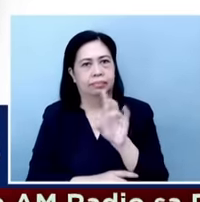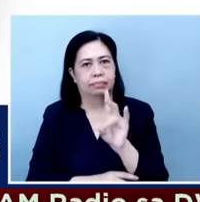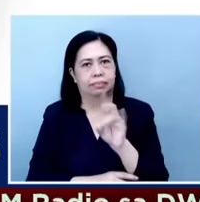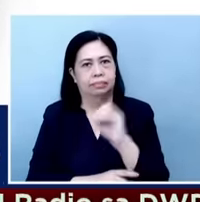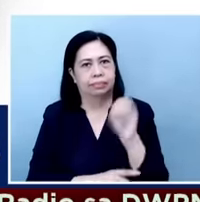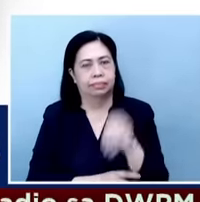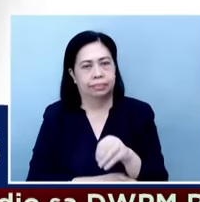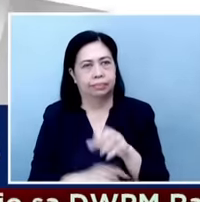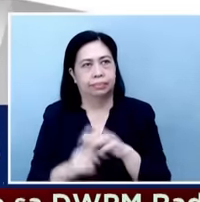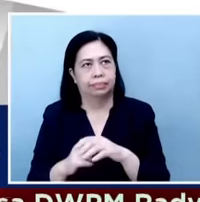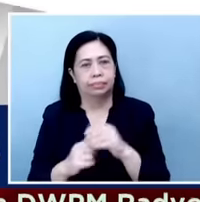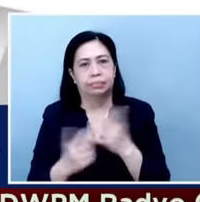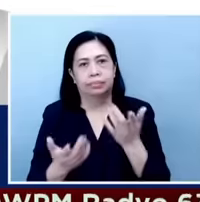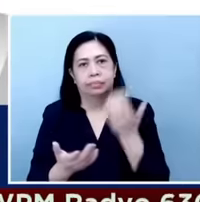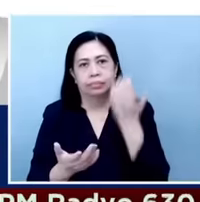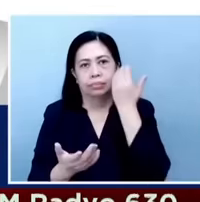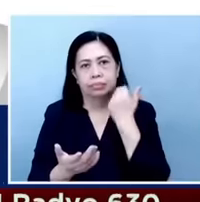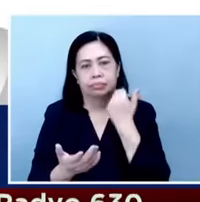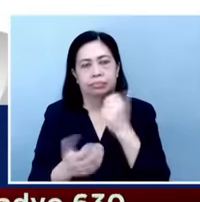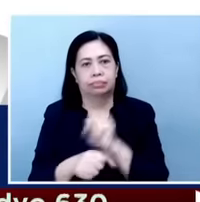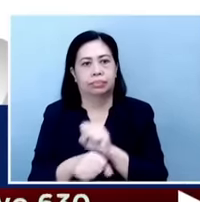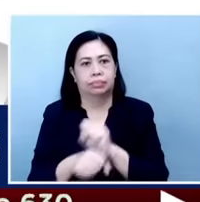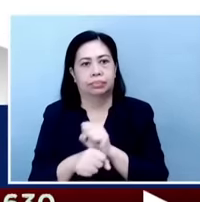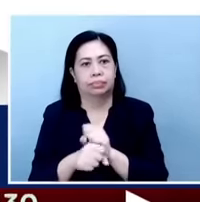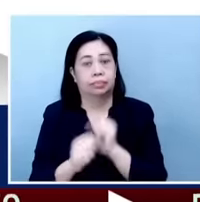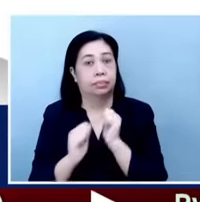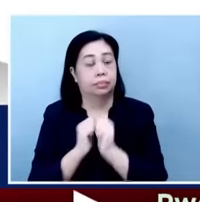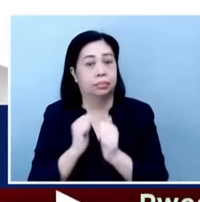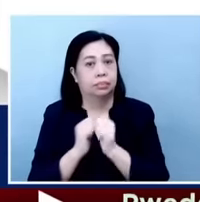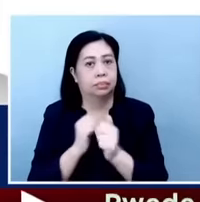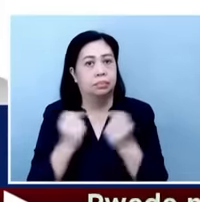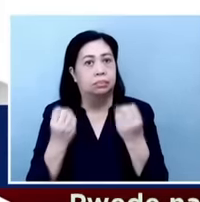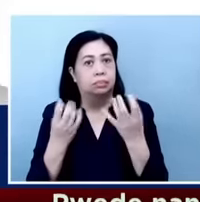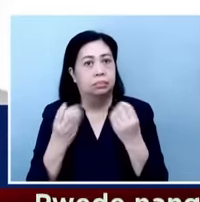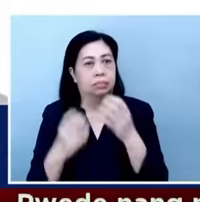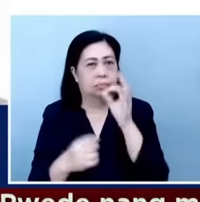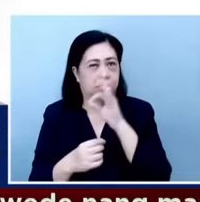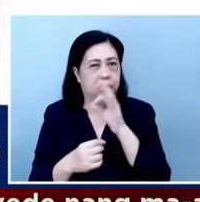11.7% ang underemployment rate. Ibig sabihin, marami pa ring